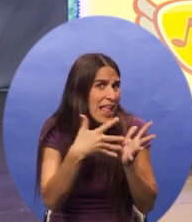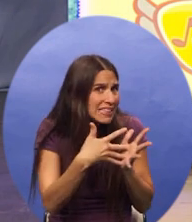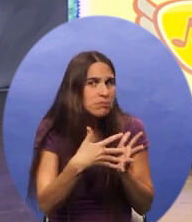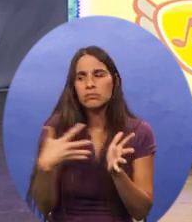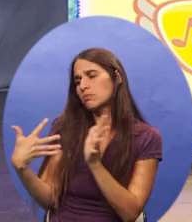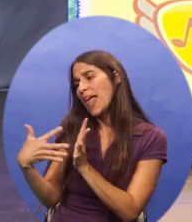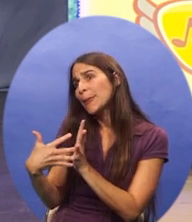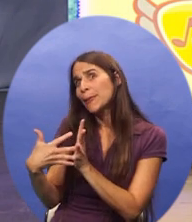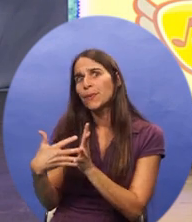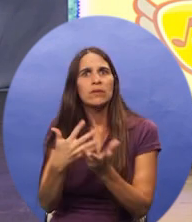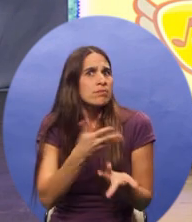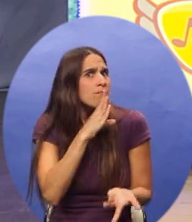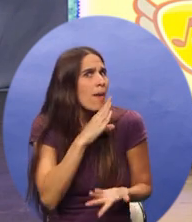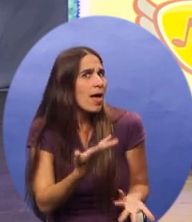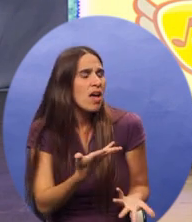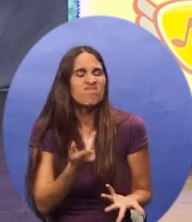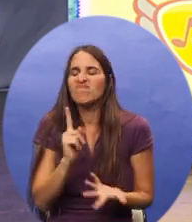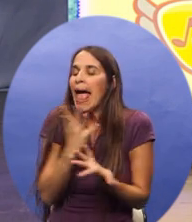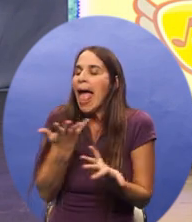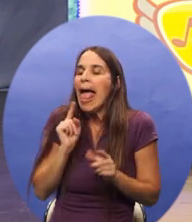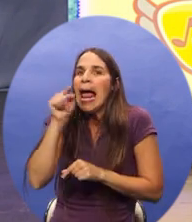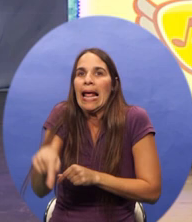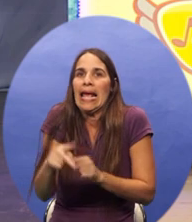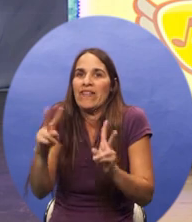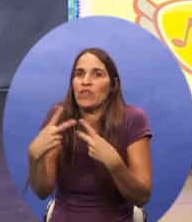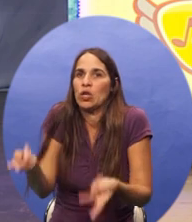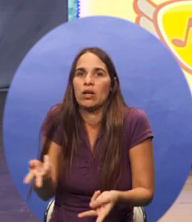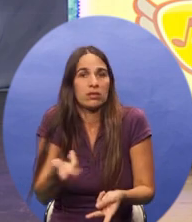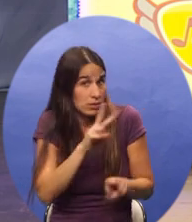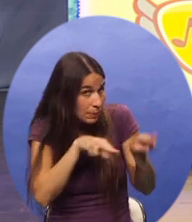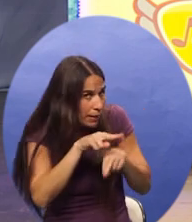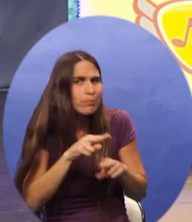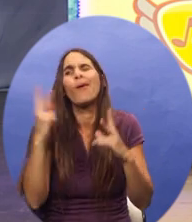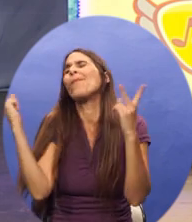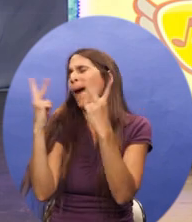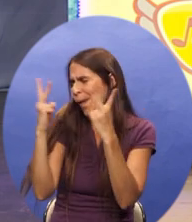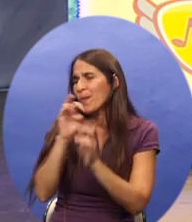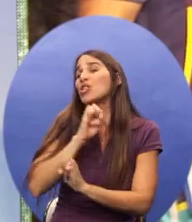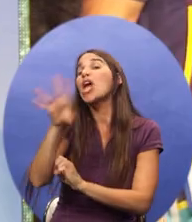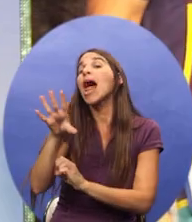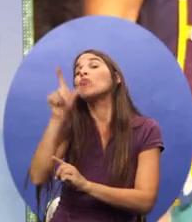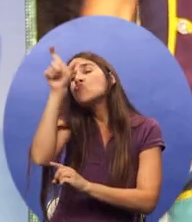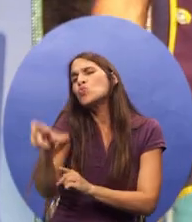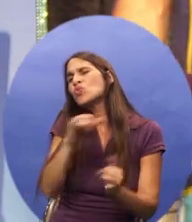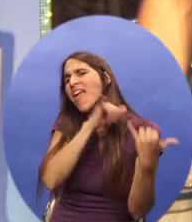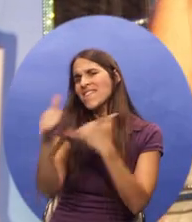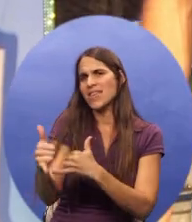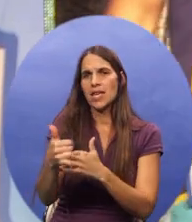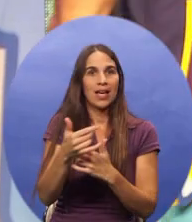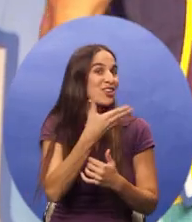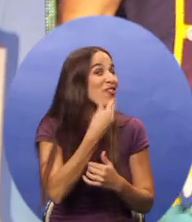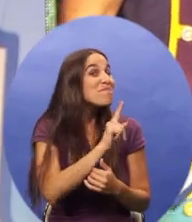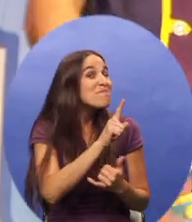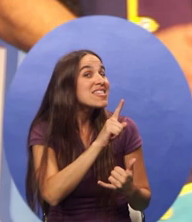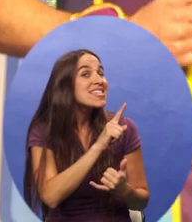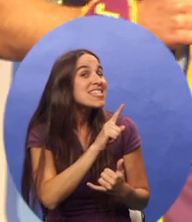את זה? בדקנו. אז מה הבעיה? אין לו איך להגיע. אז טיפלתם בזה? ברור, שלחנו מישהו להביא אותו. יופי, את